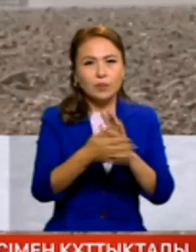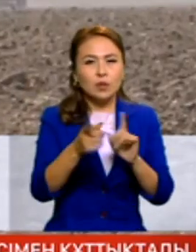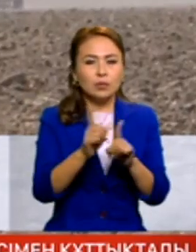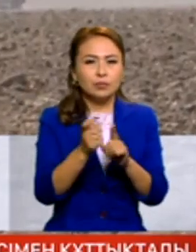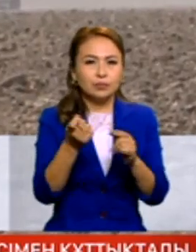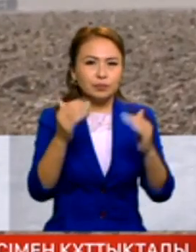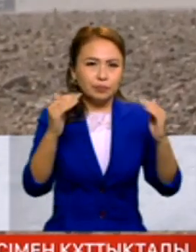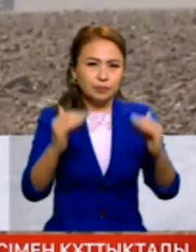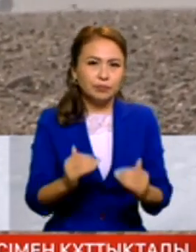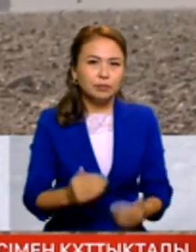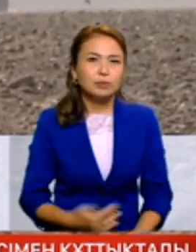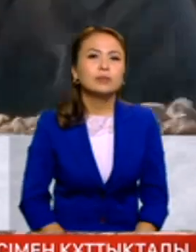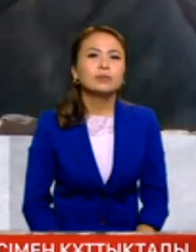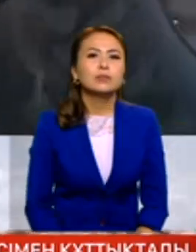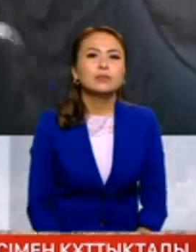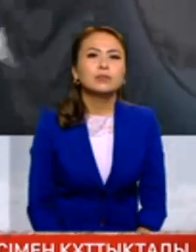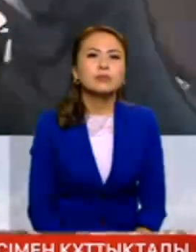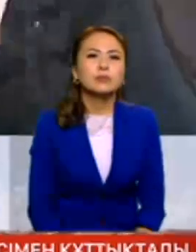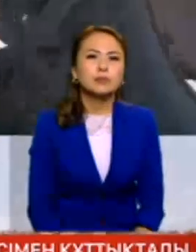едәуір төмен.